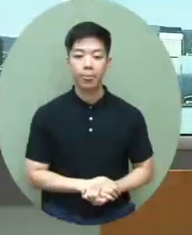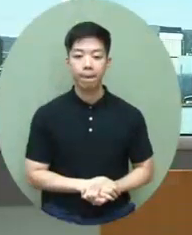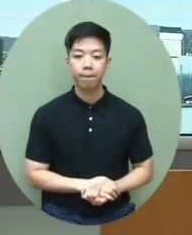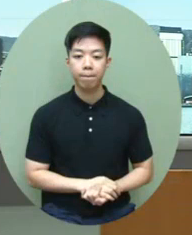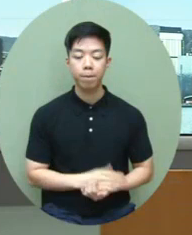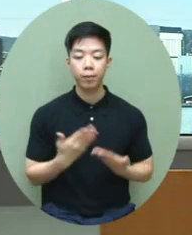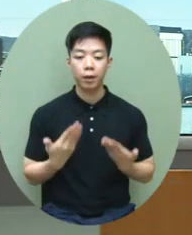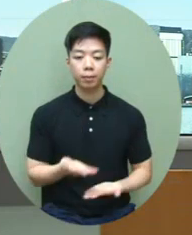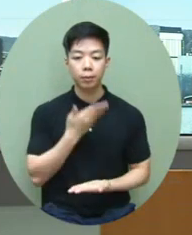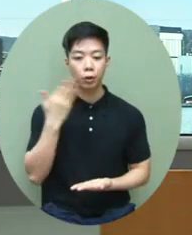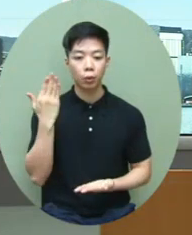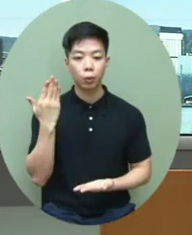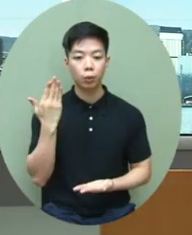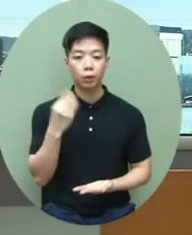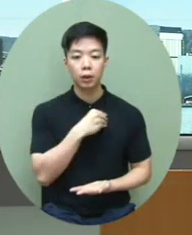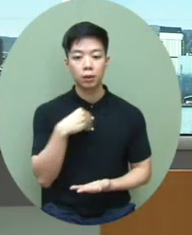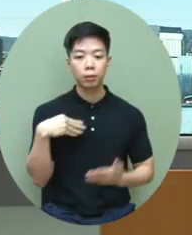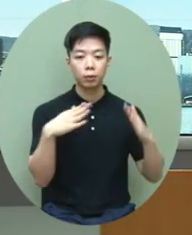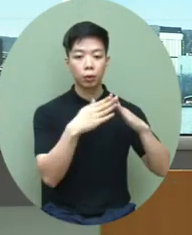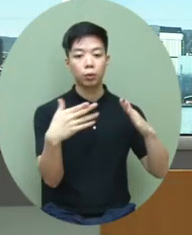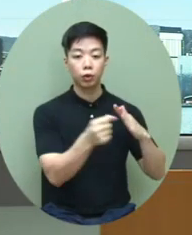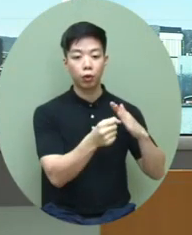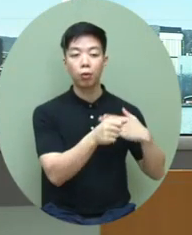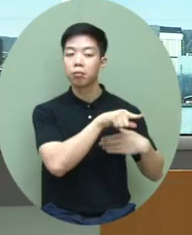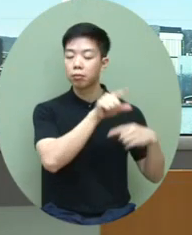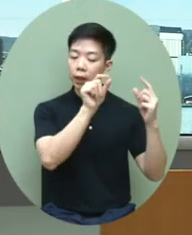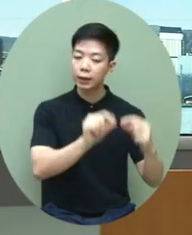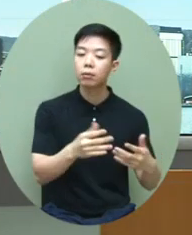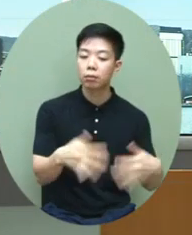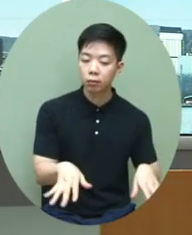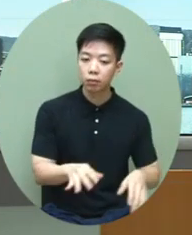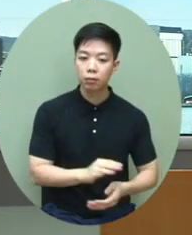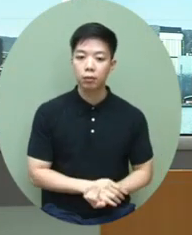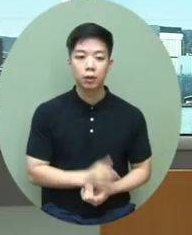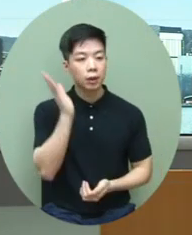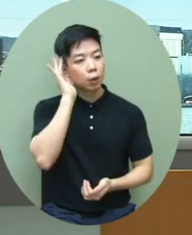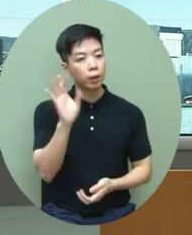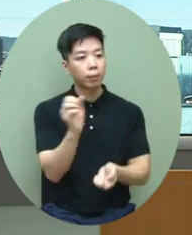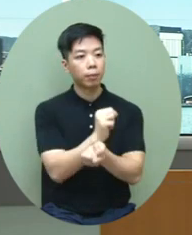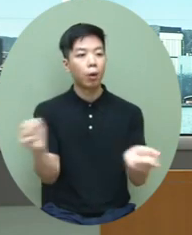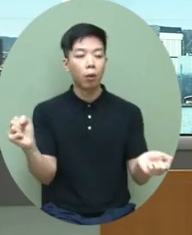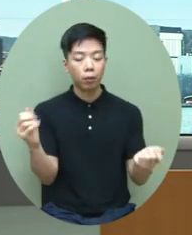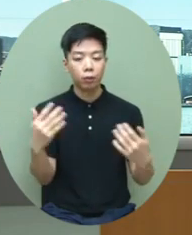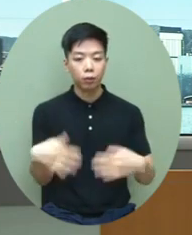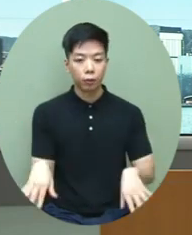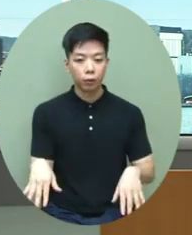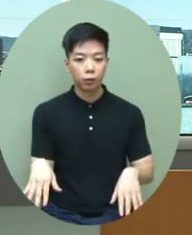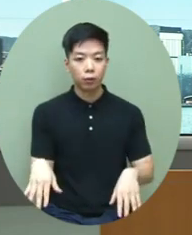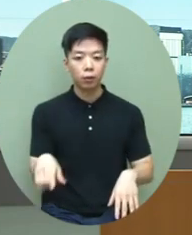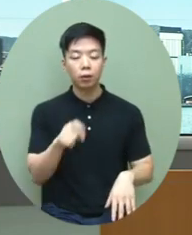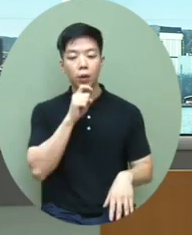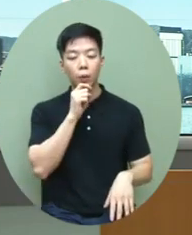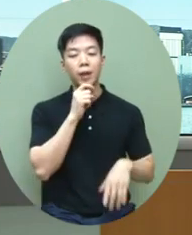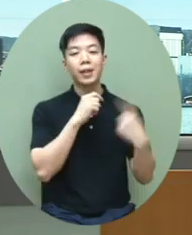我諗今朝局長都講過，咁離開咗七日之後就大概佢用1%